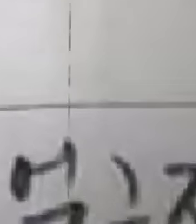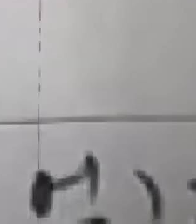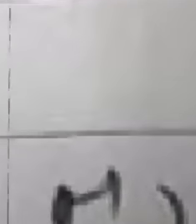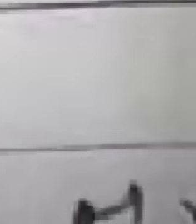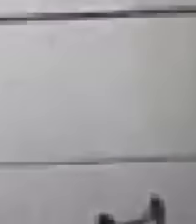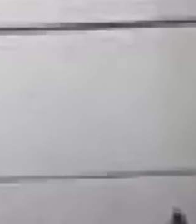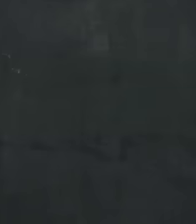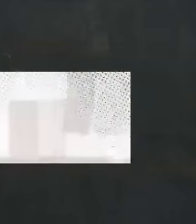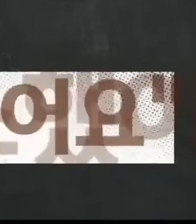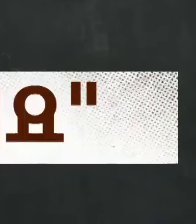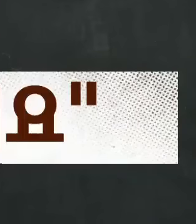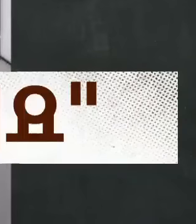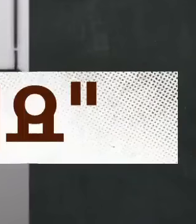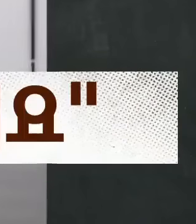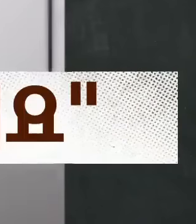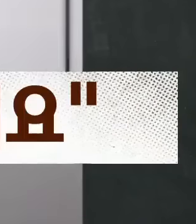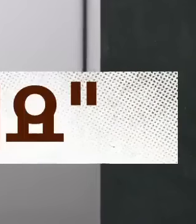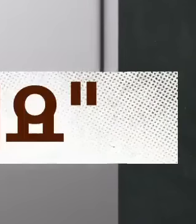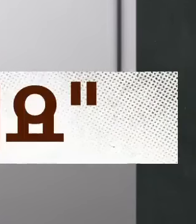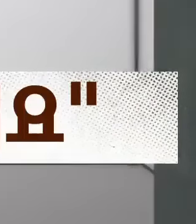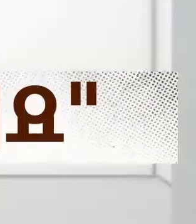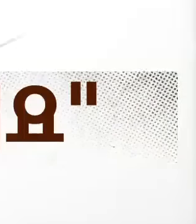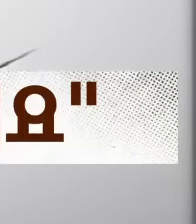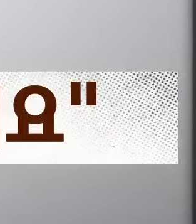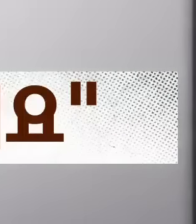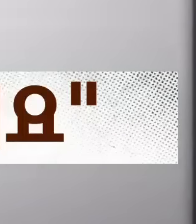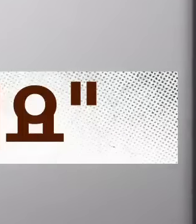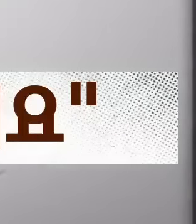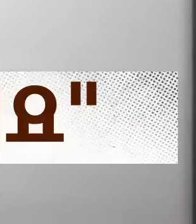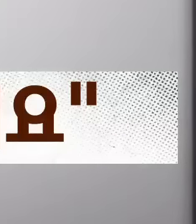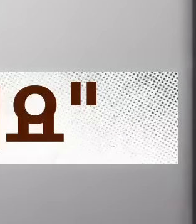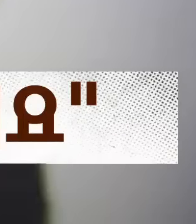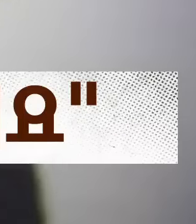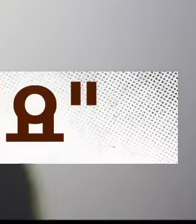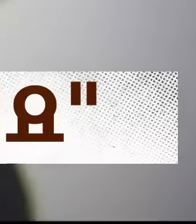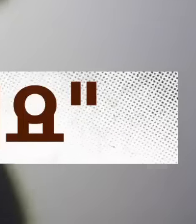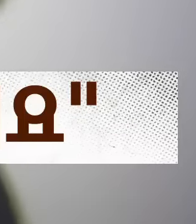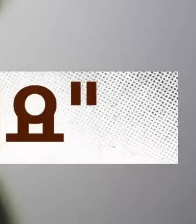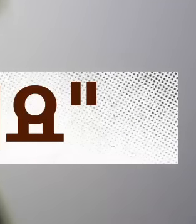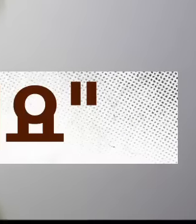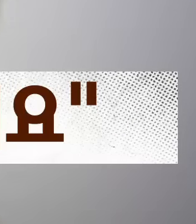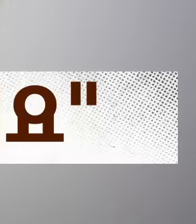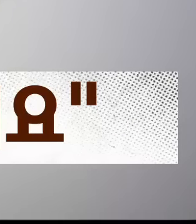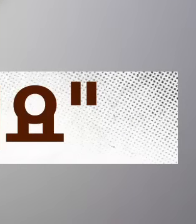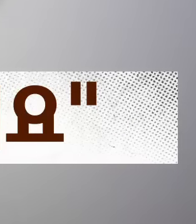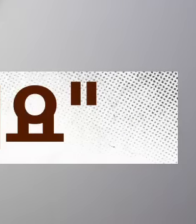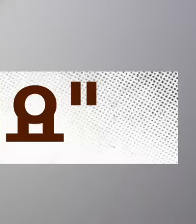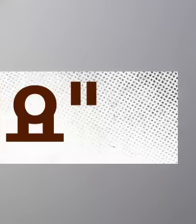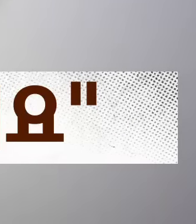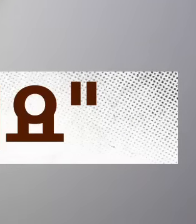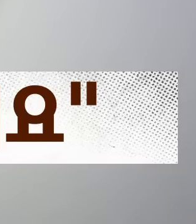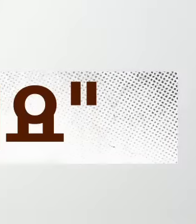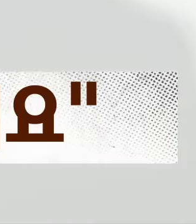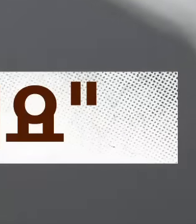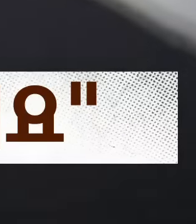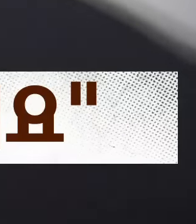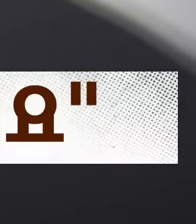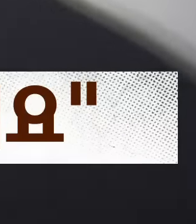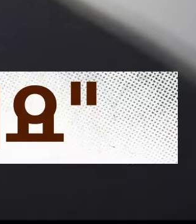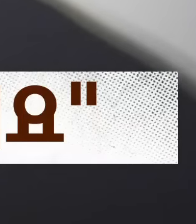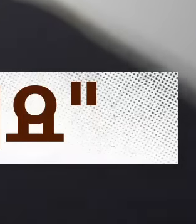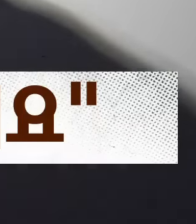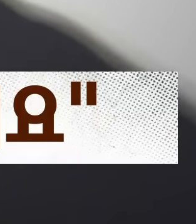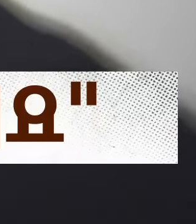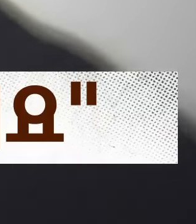아버지의 계속되는 가정폭력에 고소까지 했다는 딸의 제보가 들어왔습니다. 아버지는 벌금 200만 원으로 약식 기소된